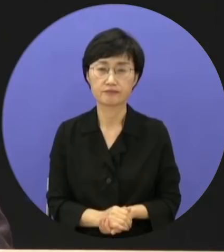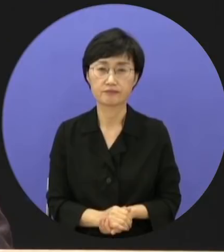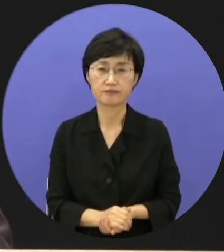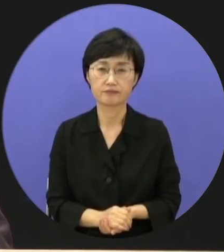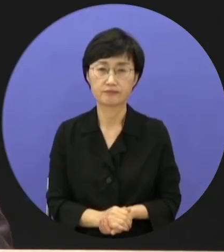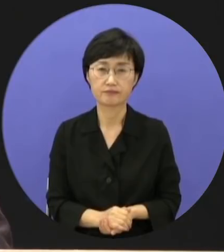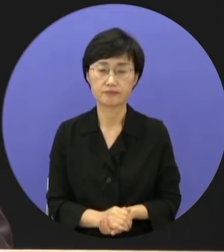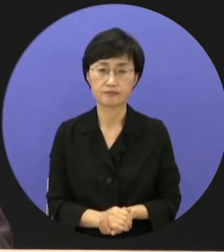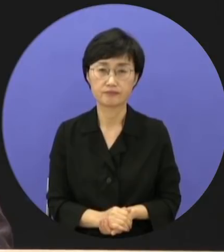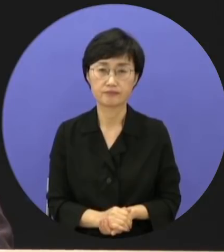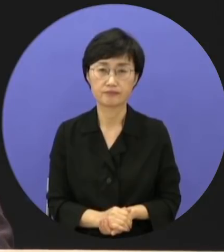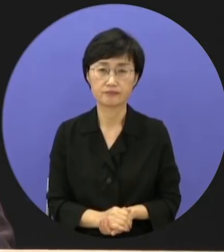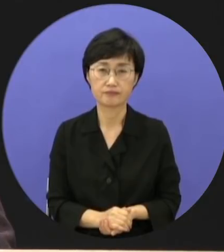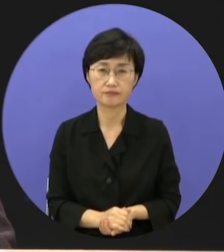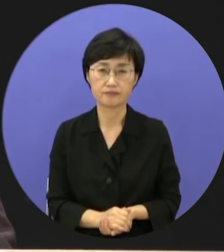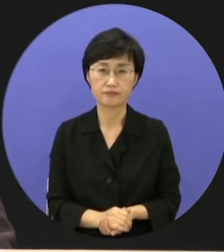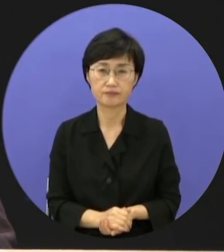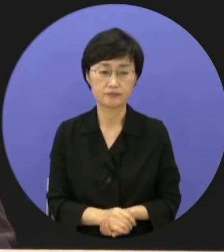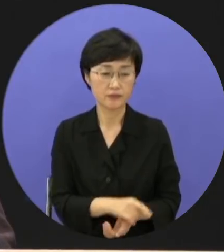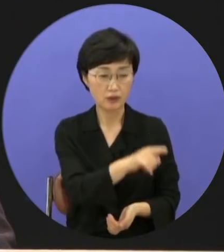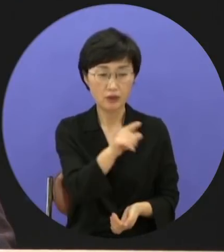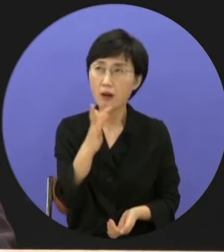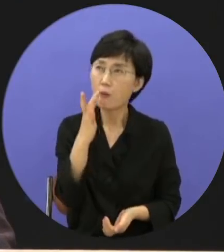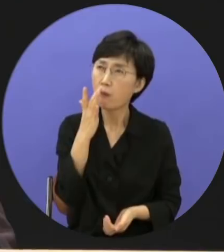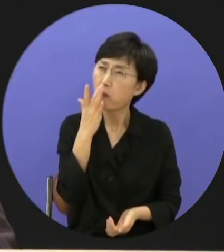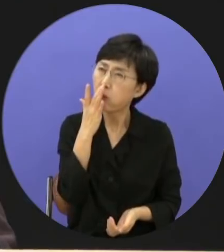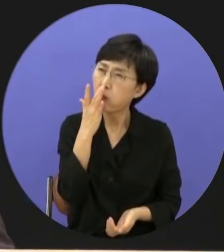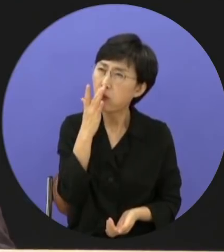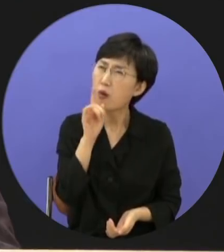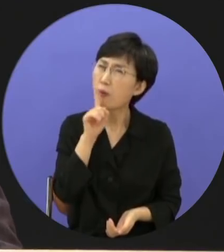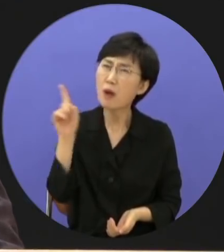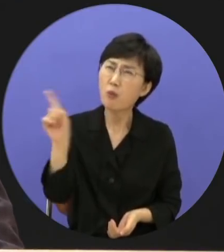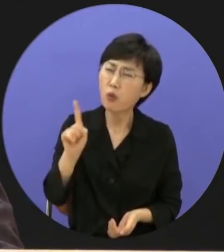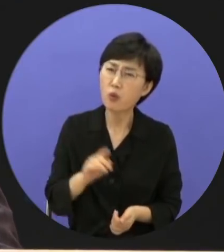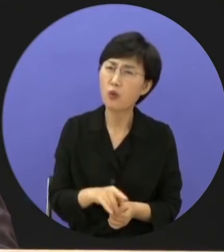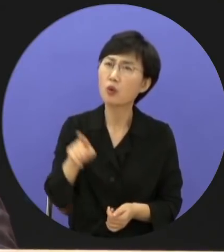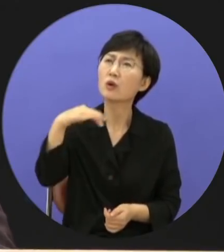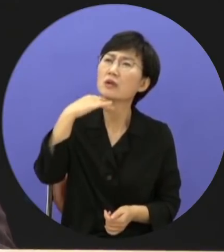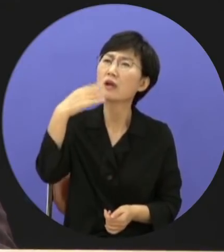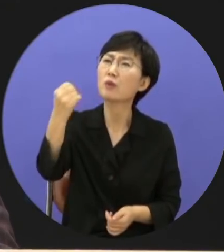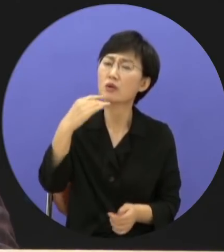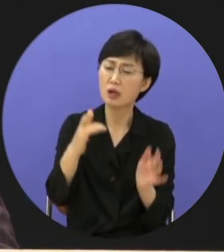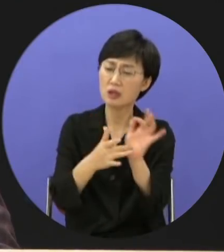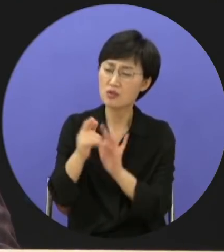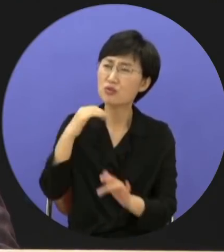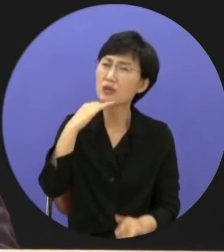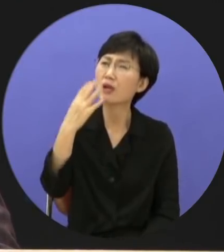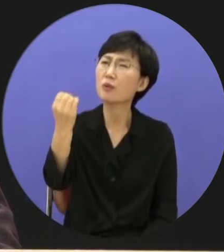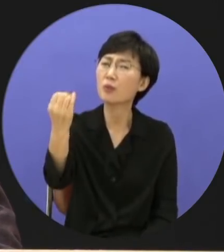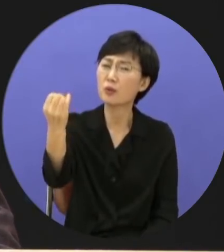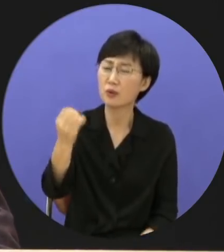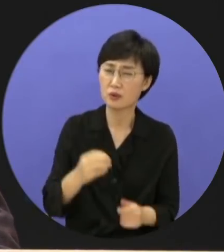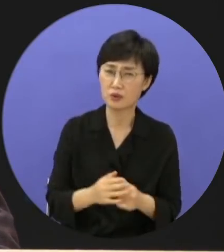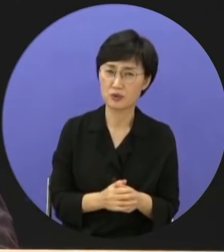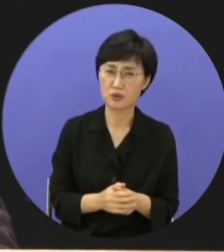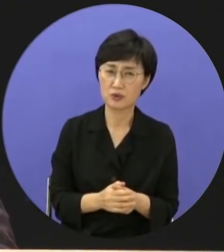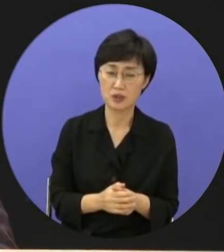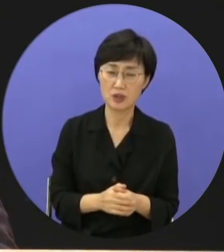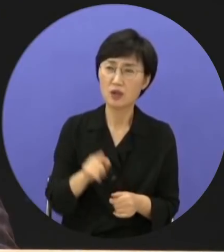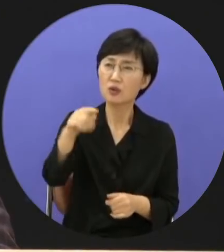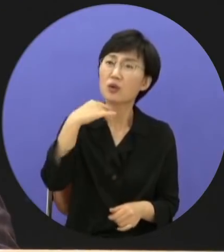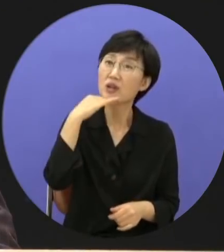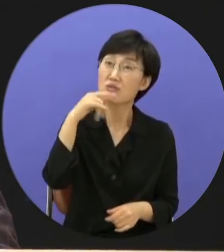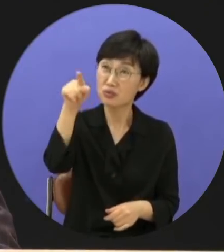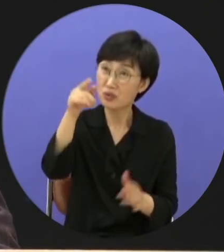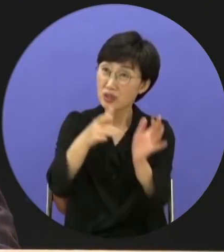towards me and he believed. 알아들을 수 없죠. How could they understand? 네 몇 살이냐 이랬잖아요. They instead asked Jesus, how old are you? 예수님 보고 네 몇